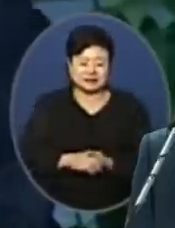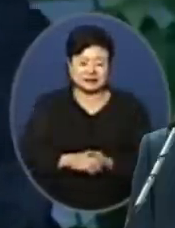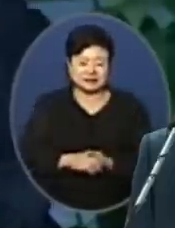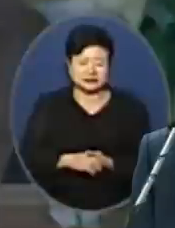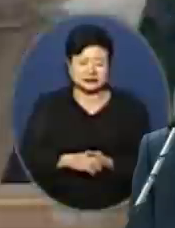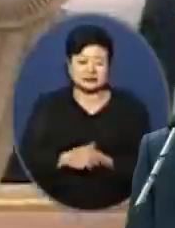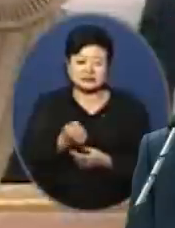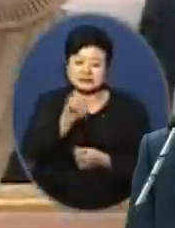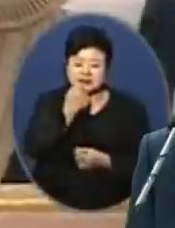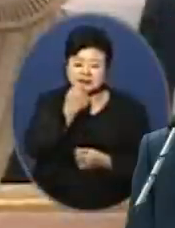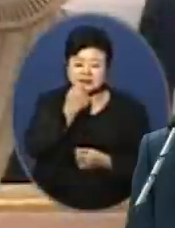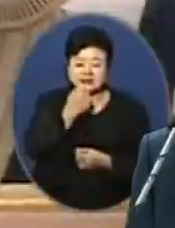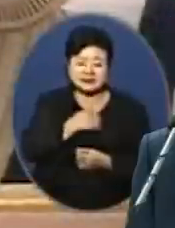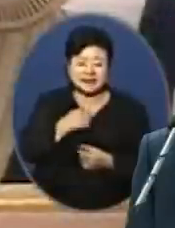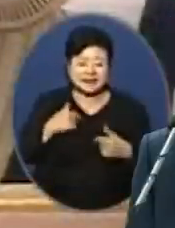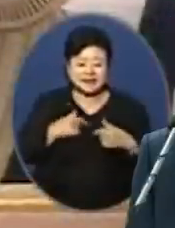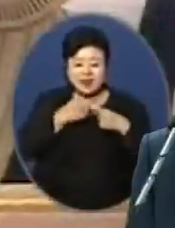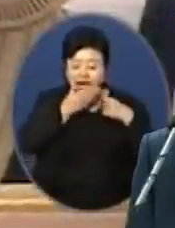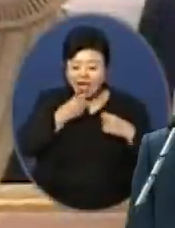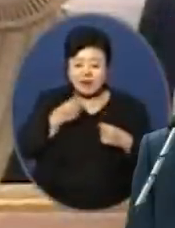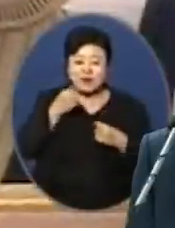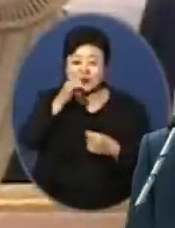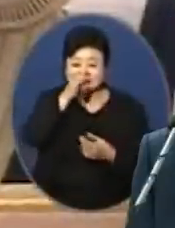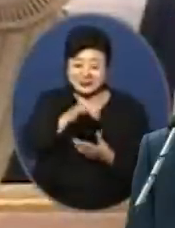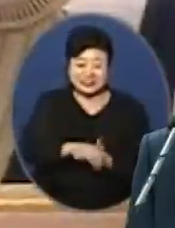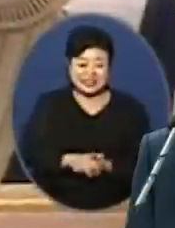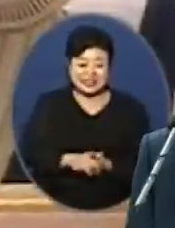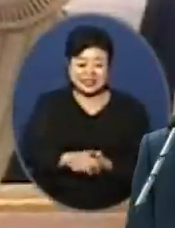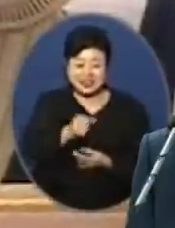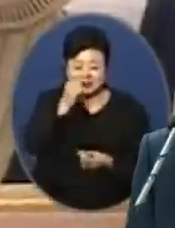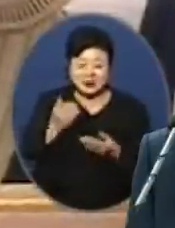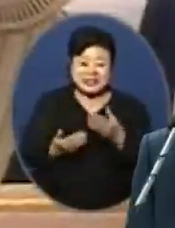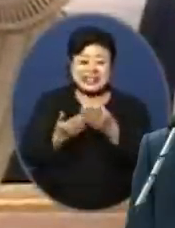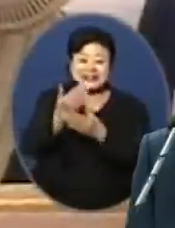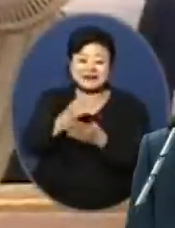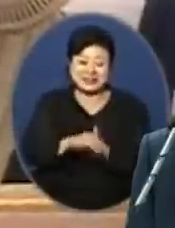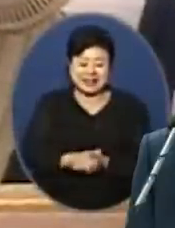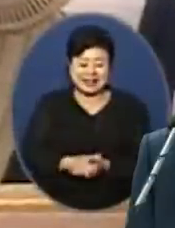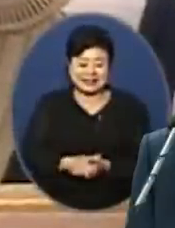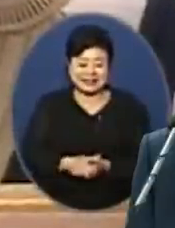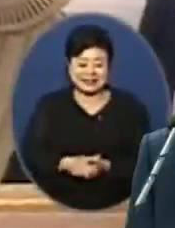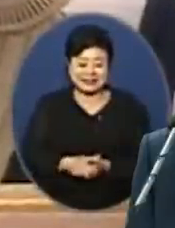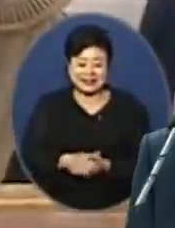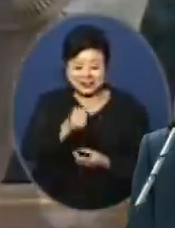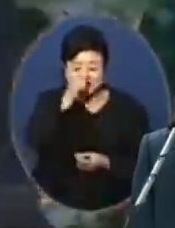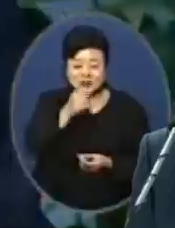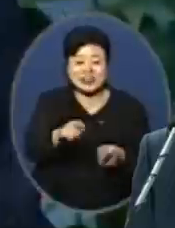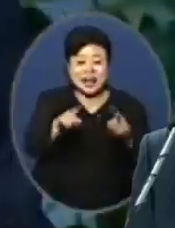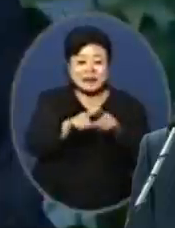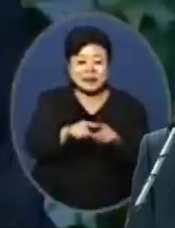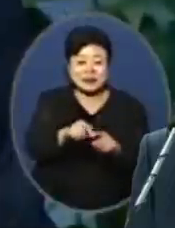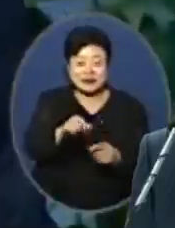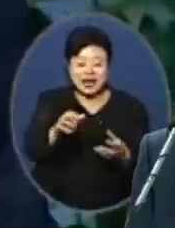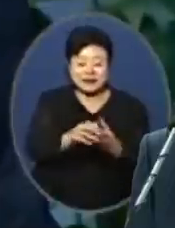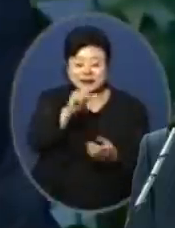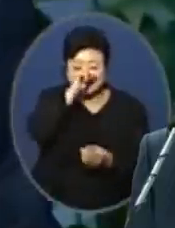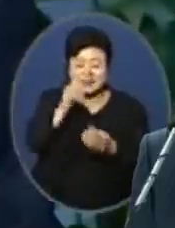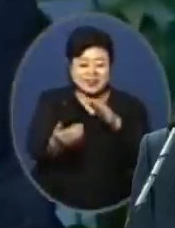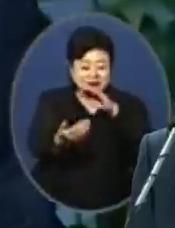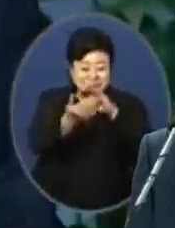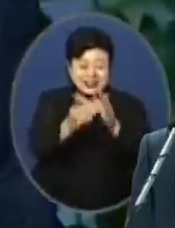굳세요. 나는 기쁘고 행복해요. 좋은 일이 일어나요. 모든 일이 합동하여 선을 이루게